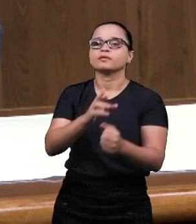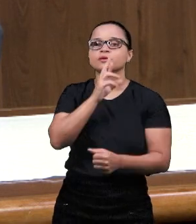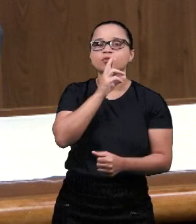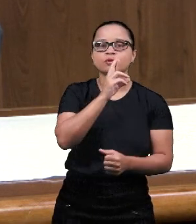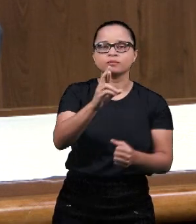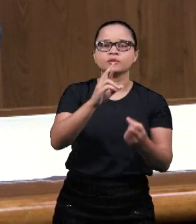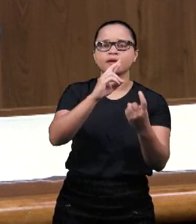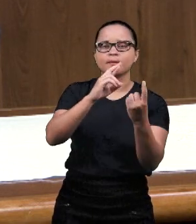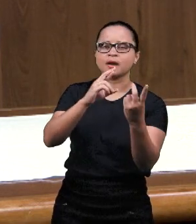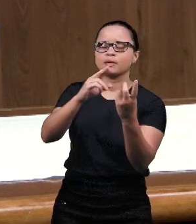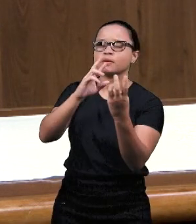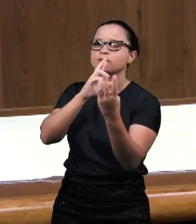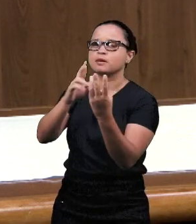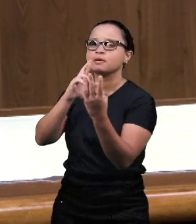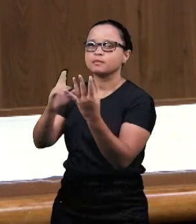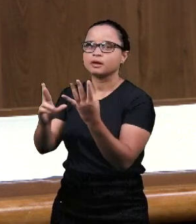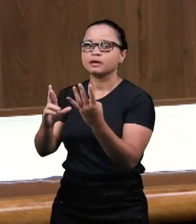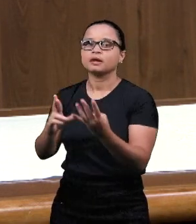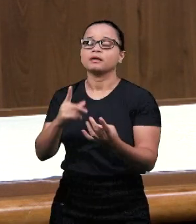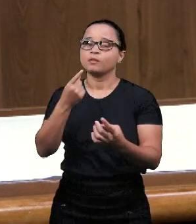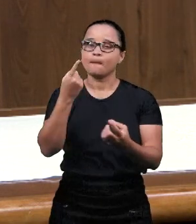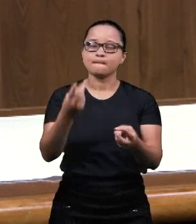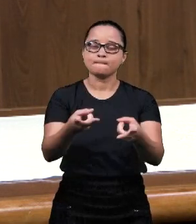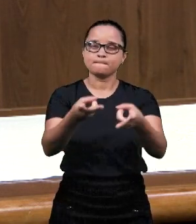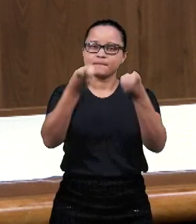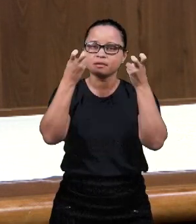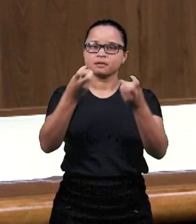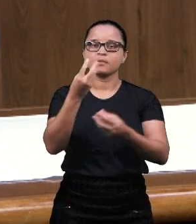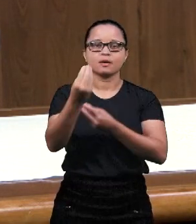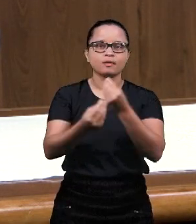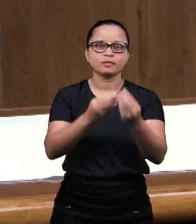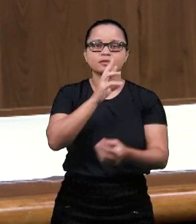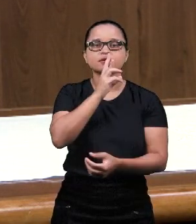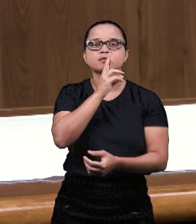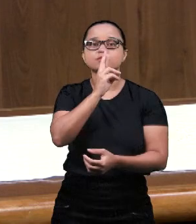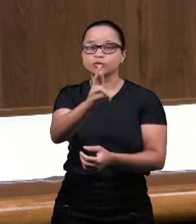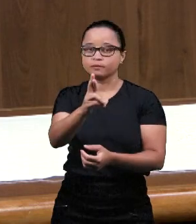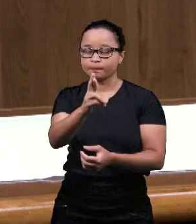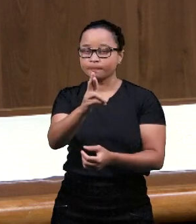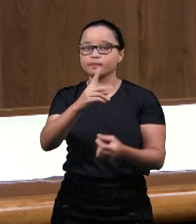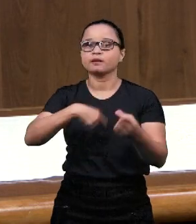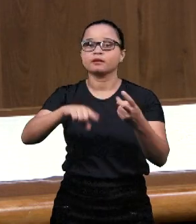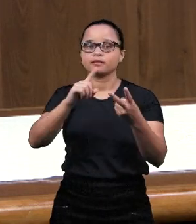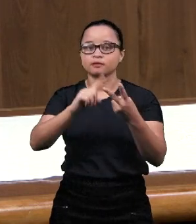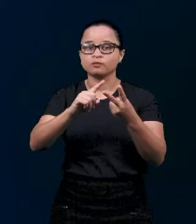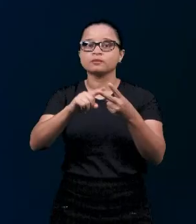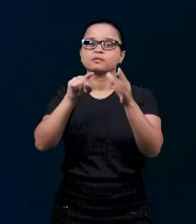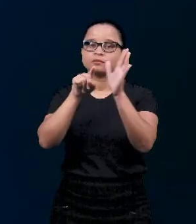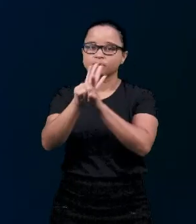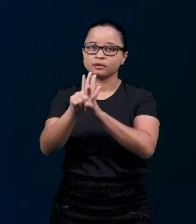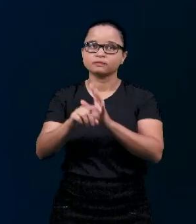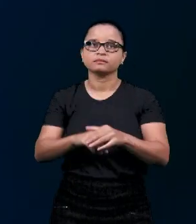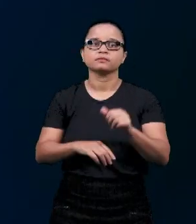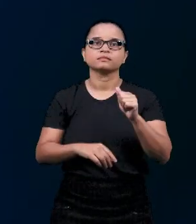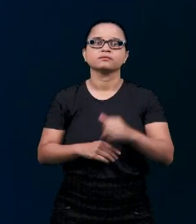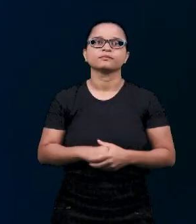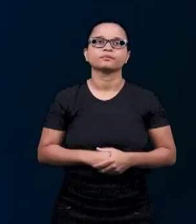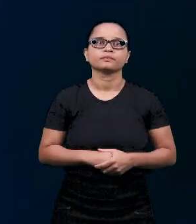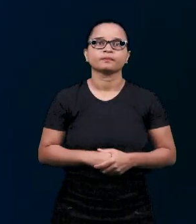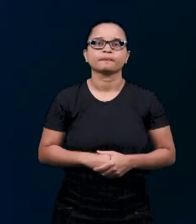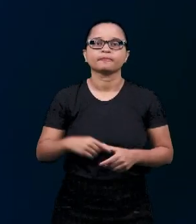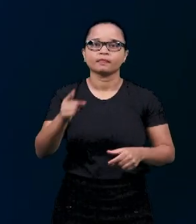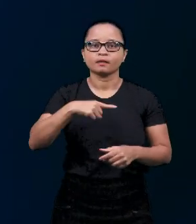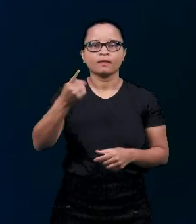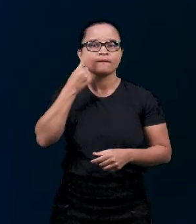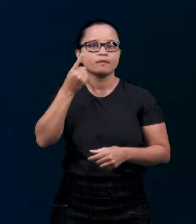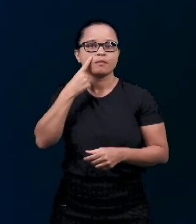en répondre à cette deuxième question. Nous voyons que prophétiquement, les vivants dans l'église